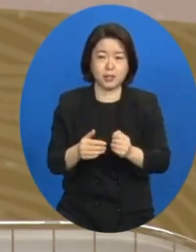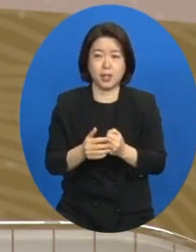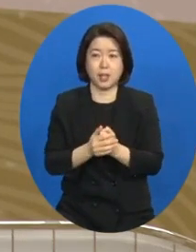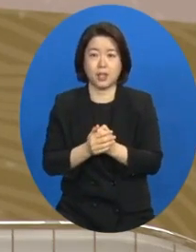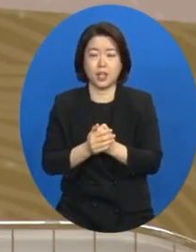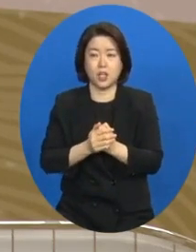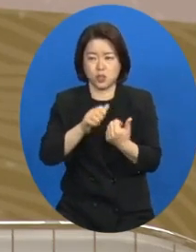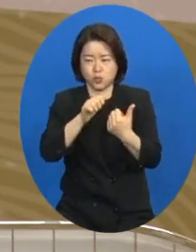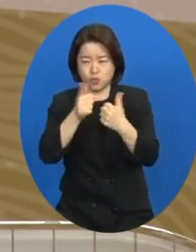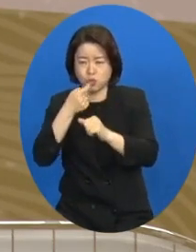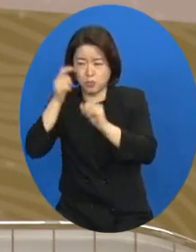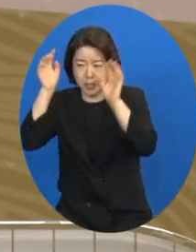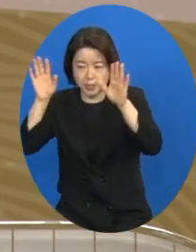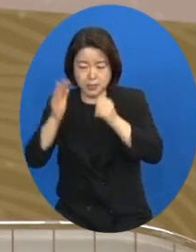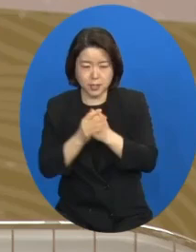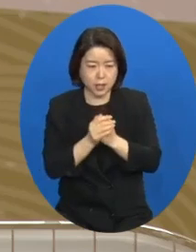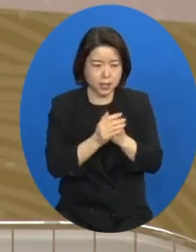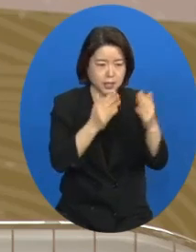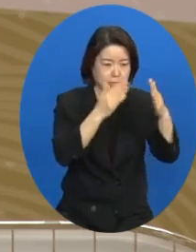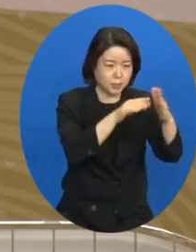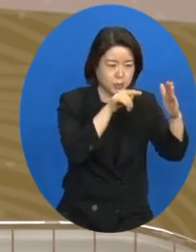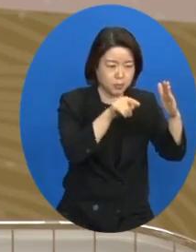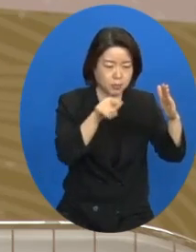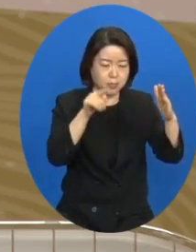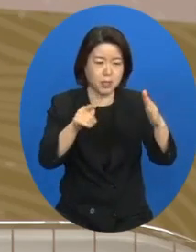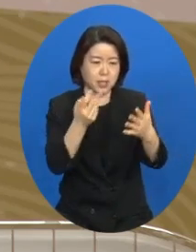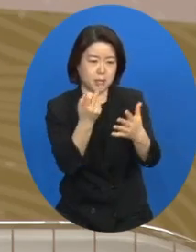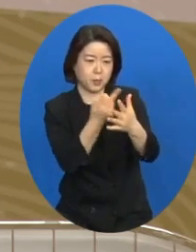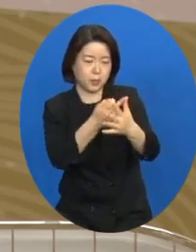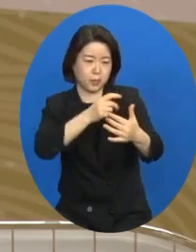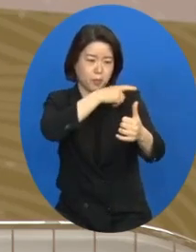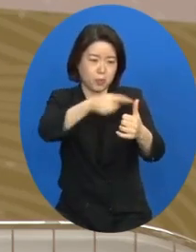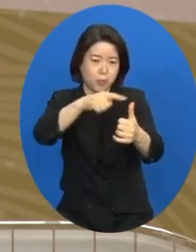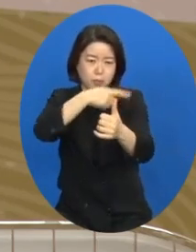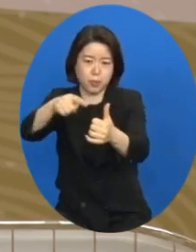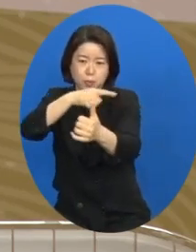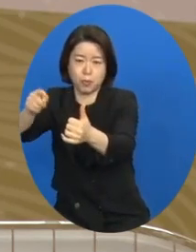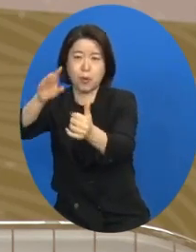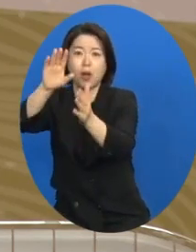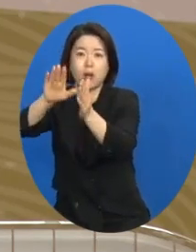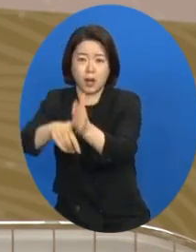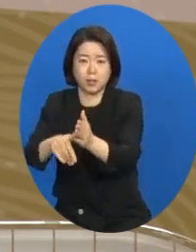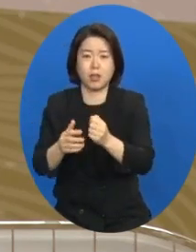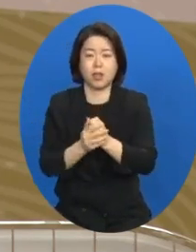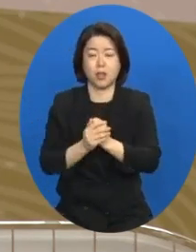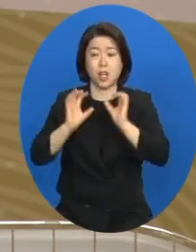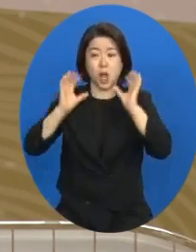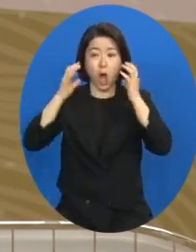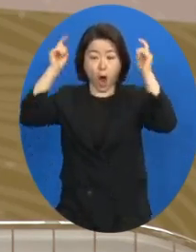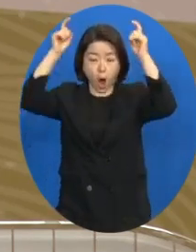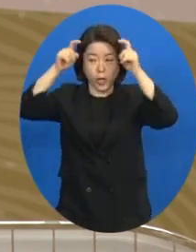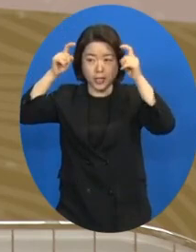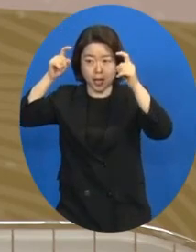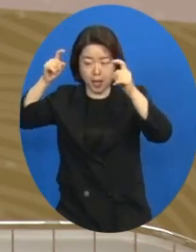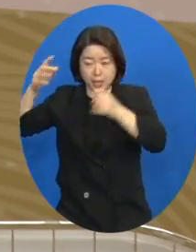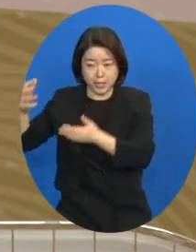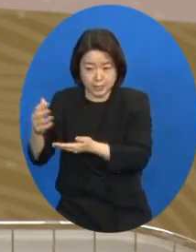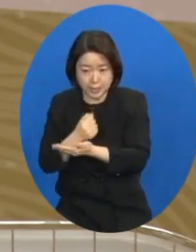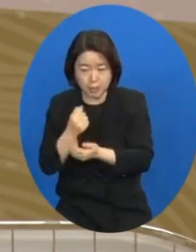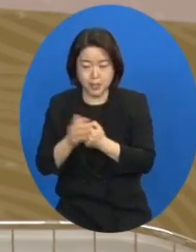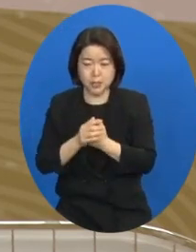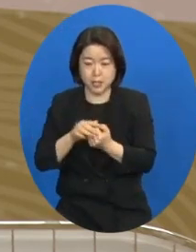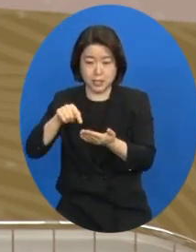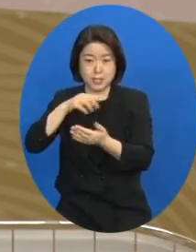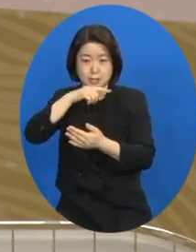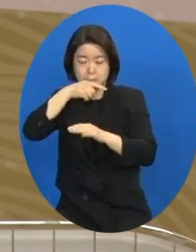집집마다 들어가서 모든 장자를 다 죽일 때 그때 어린 양을 잡아서 그 피를 집 문설주와